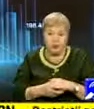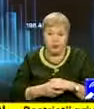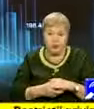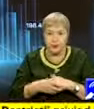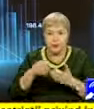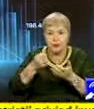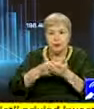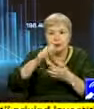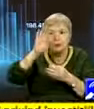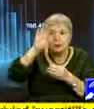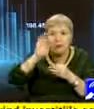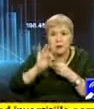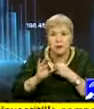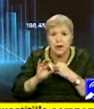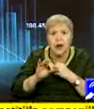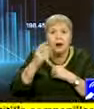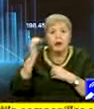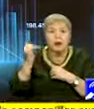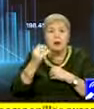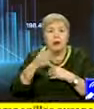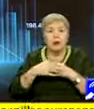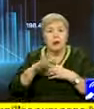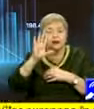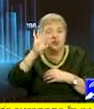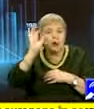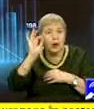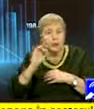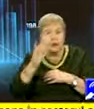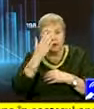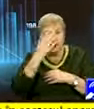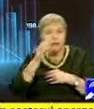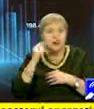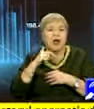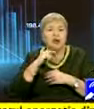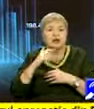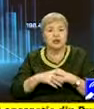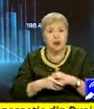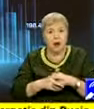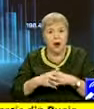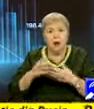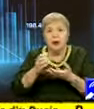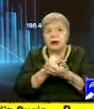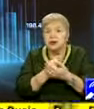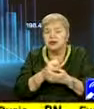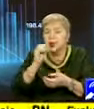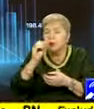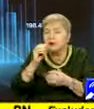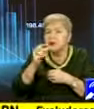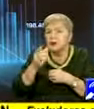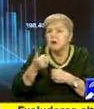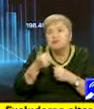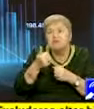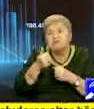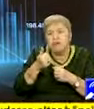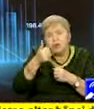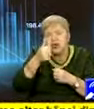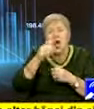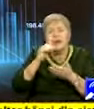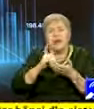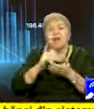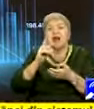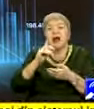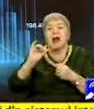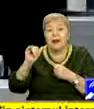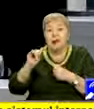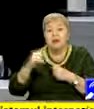Salariile au scăzut în ianuarie cu aproape 5% față de decembrie. Câștigul mediu brut a fost puțin peste 6.000 de lei, iar netul încasat